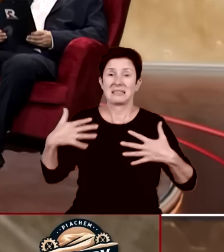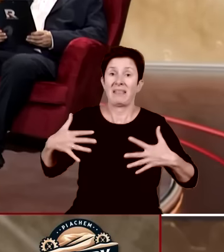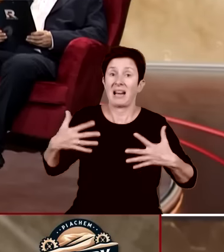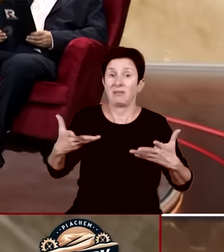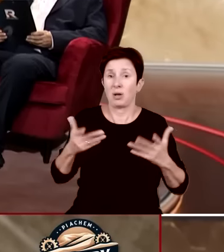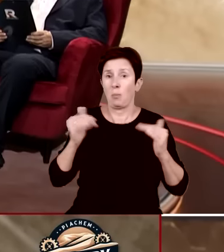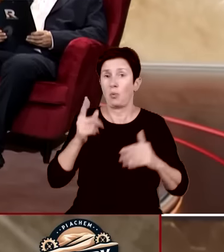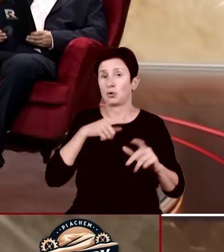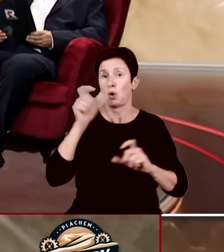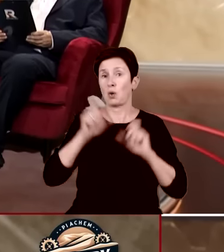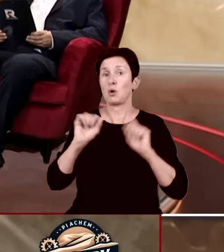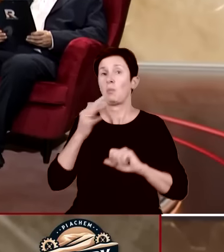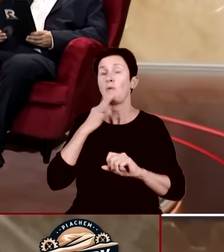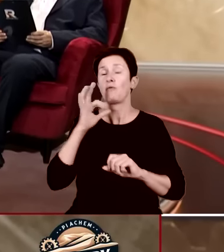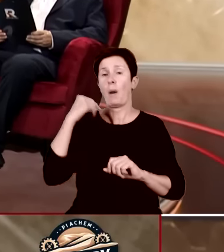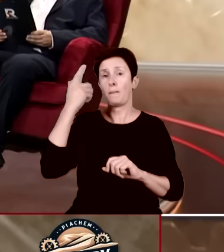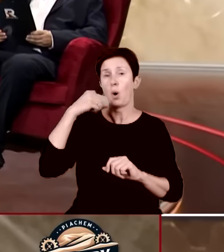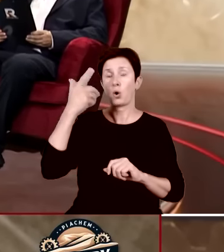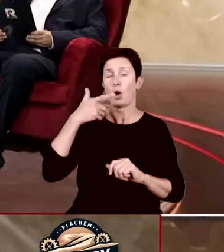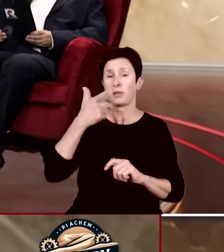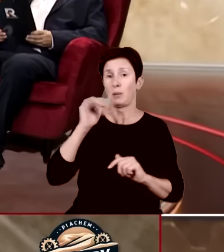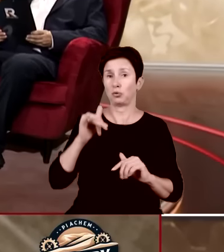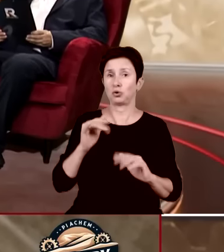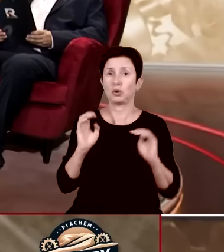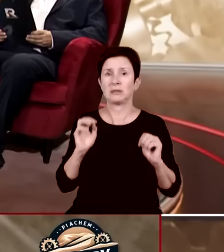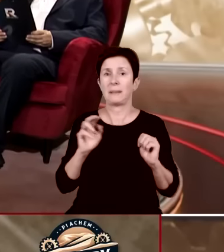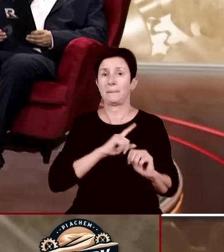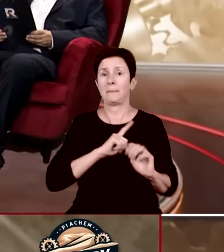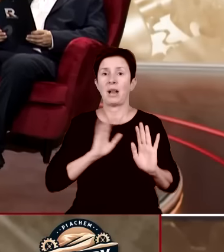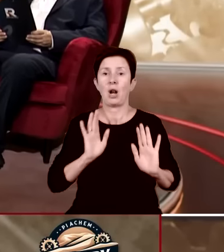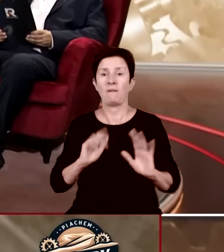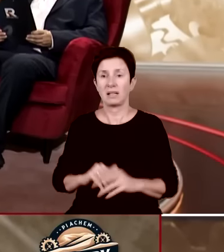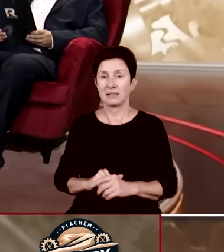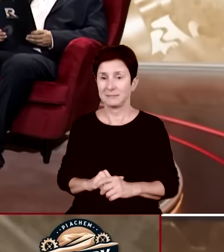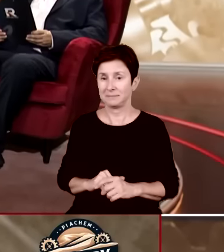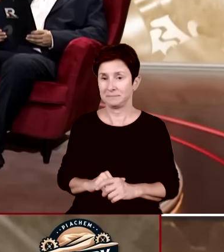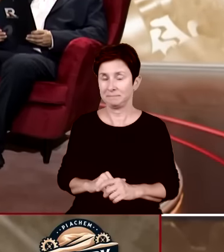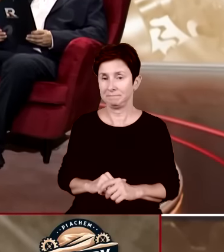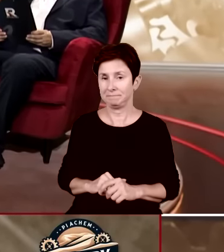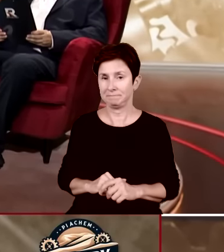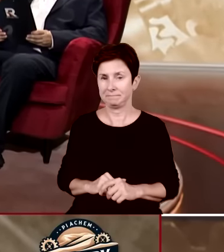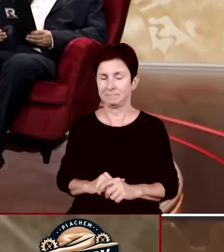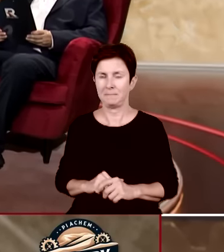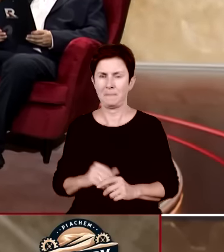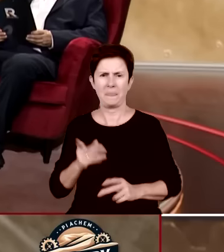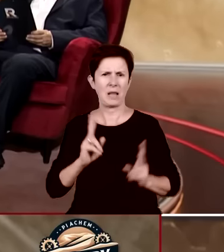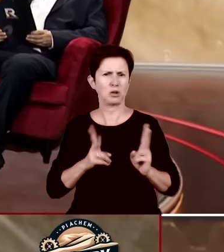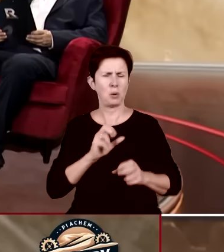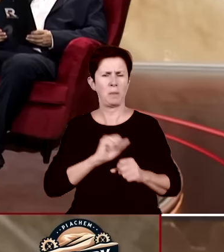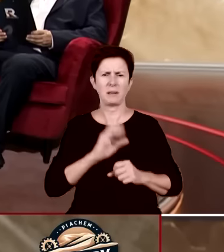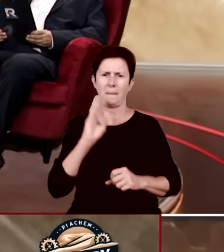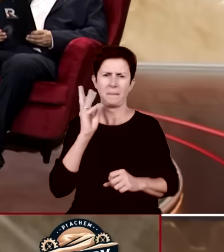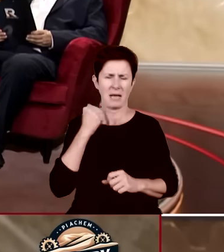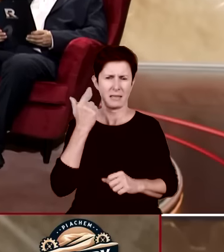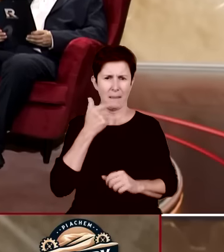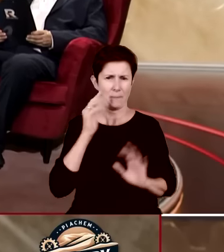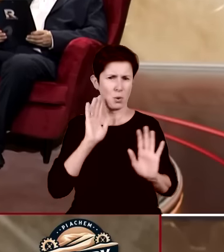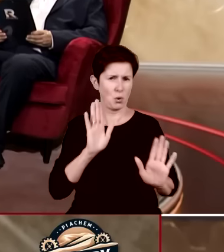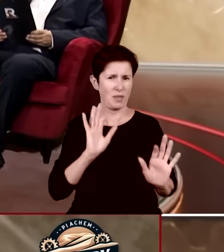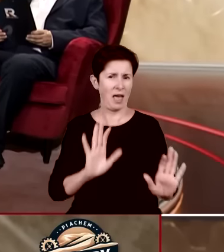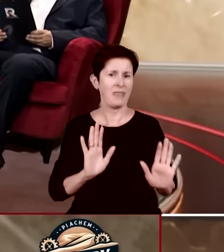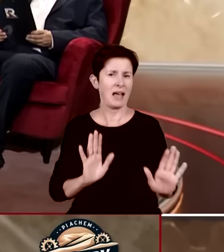trzymać na baczności bardzo mocno. Podpowiadają nam, że w Sopocie piękna pogoda nam wydawca. Póki co